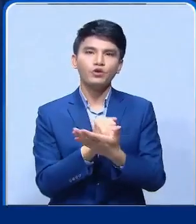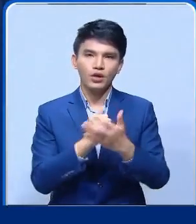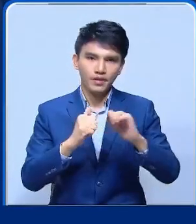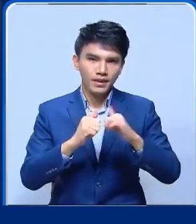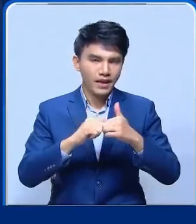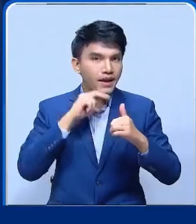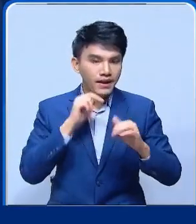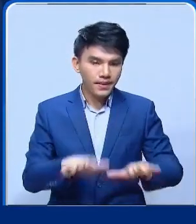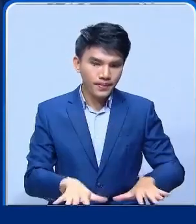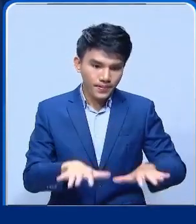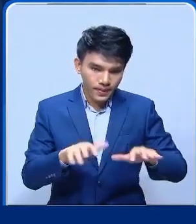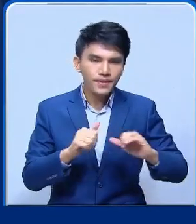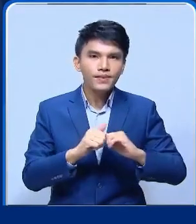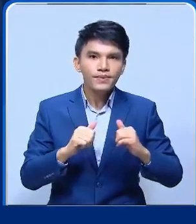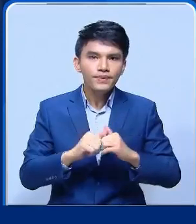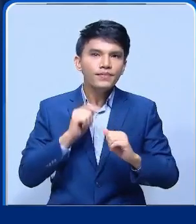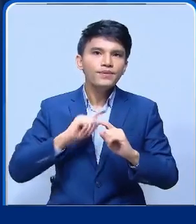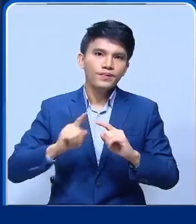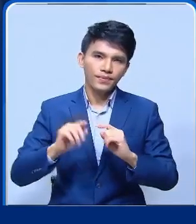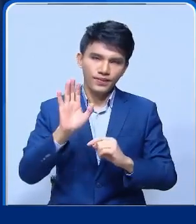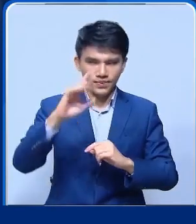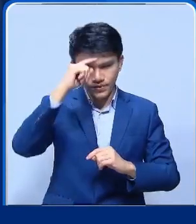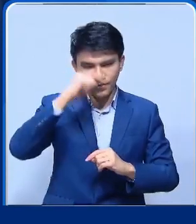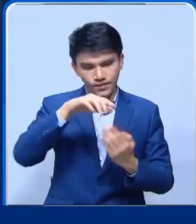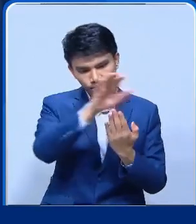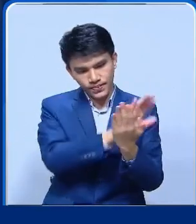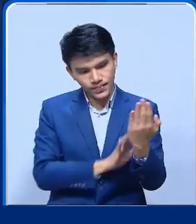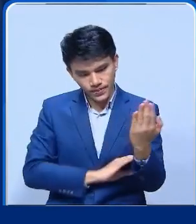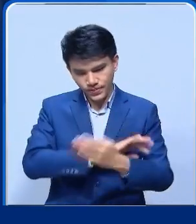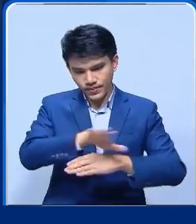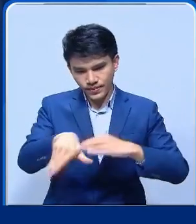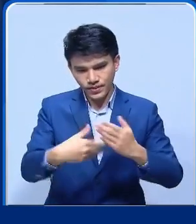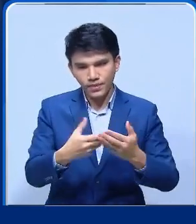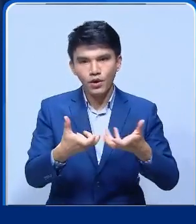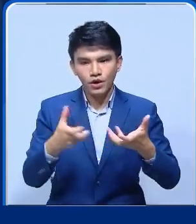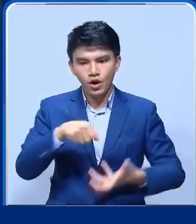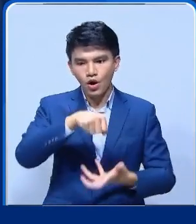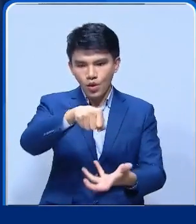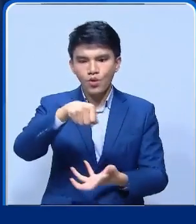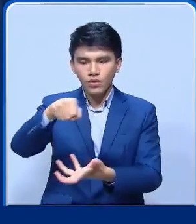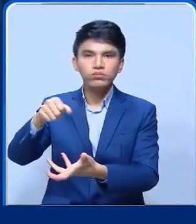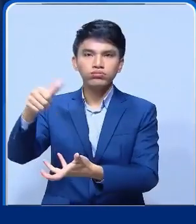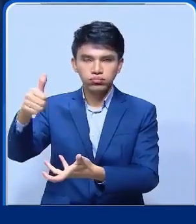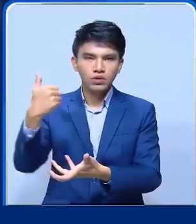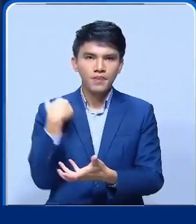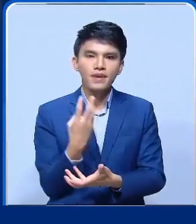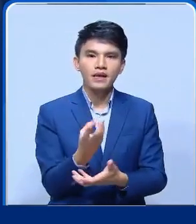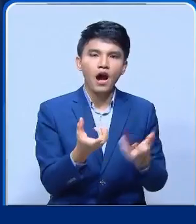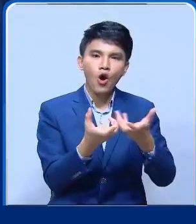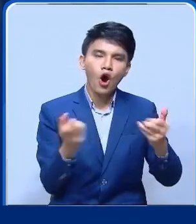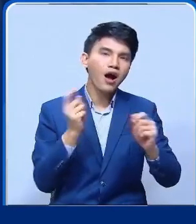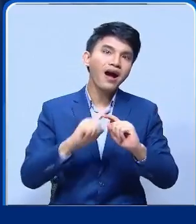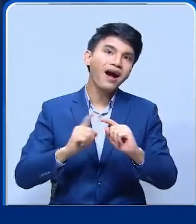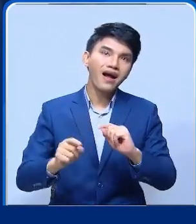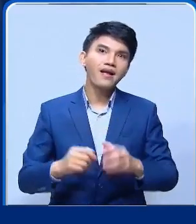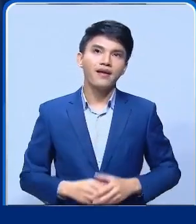ความเดือดร้อนผู้ประสบอุทกภัยทั่วประเทศเลยค่ะท่านสามารถส่งมาได้นะคะช่วยกันเข้ามาไม่ว่าจะเป็นข้าวสารอาหารแห้งอาหาร